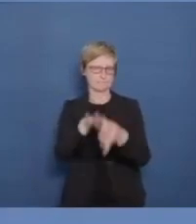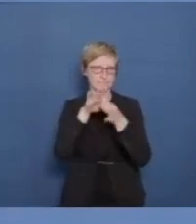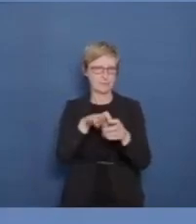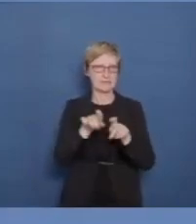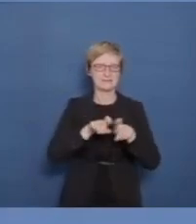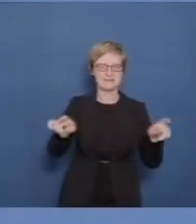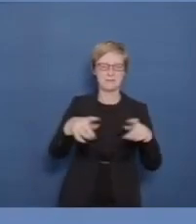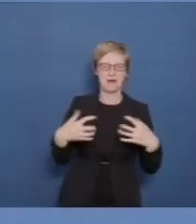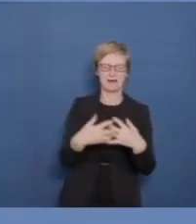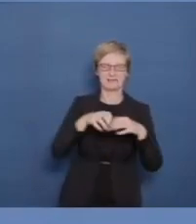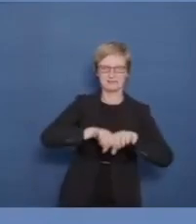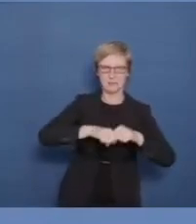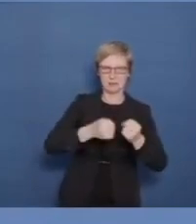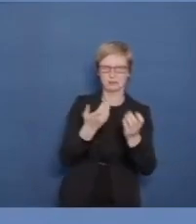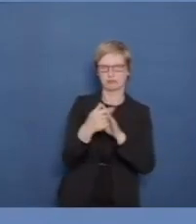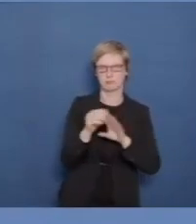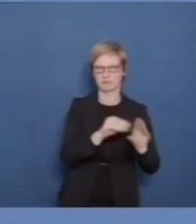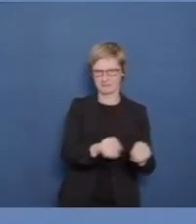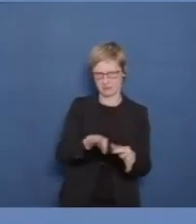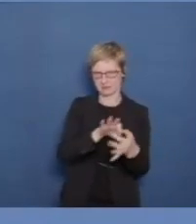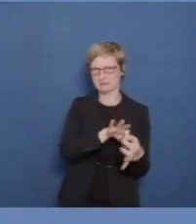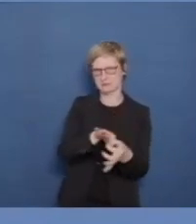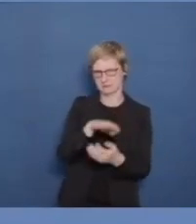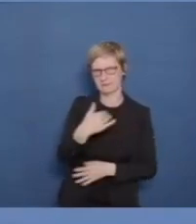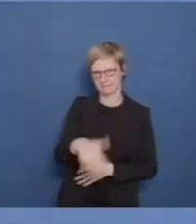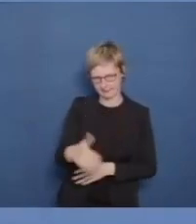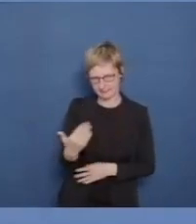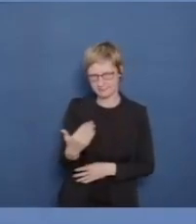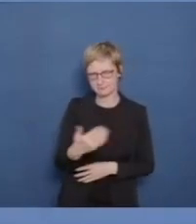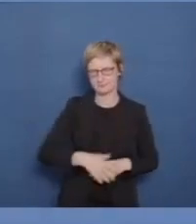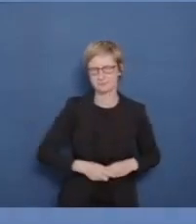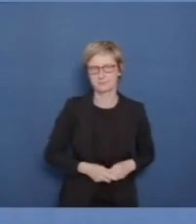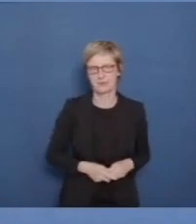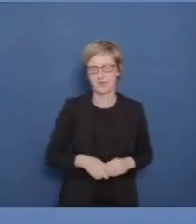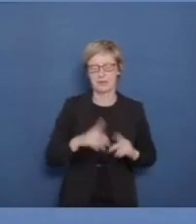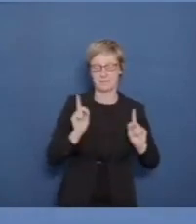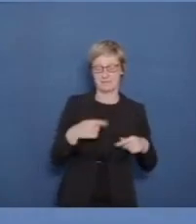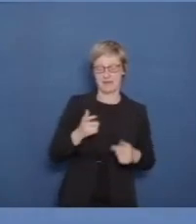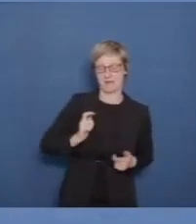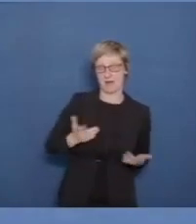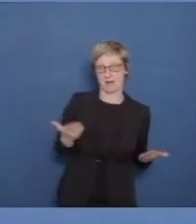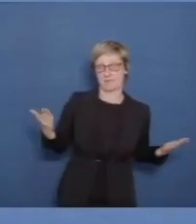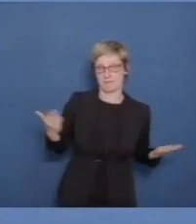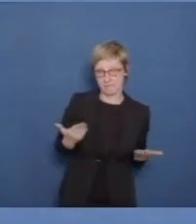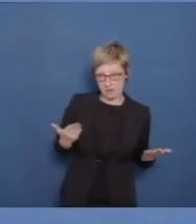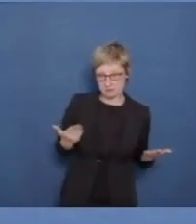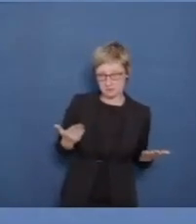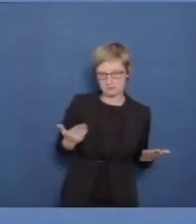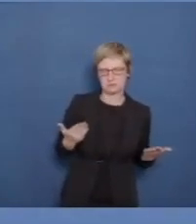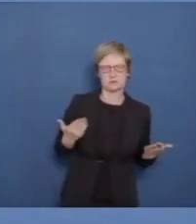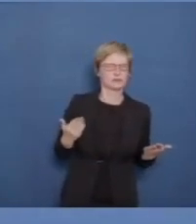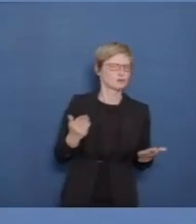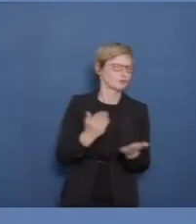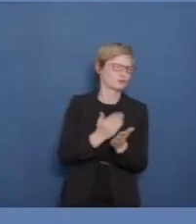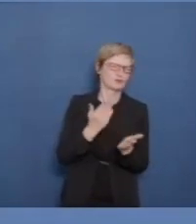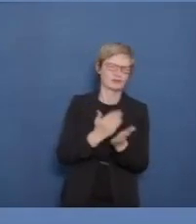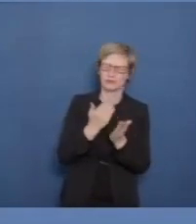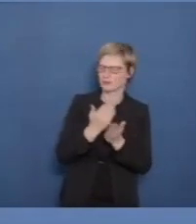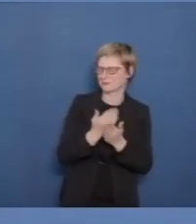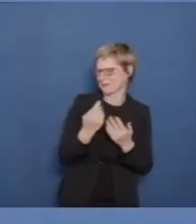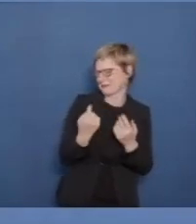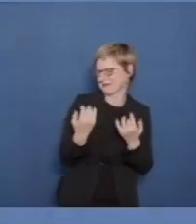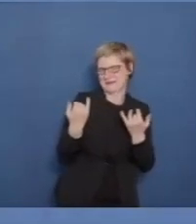befasst hat. Ich kann nur sagen, wir erwarten, dass, das haben wir sehr deutlich jetzt gemacht in den letzten